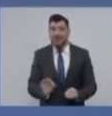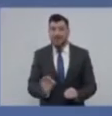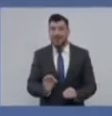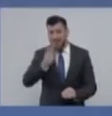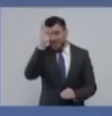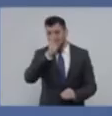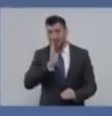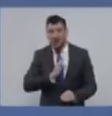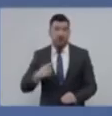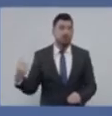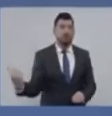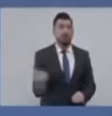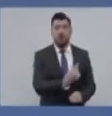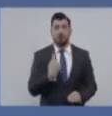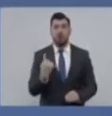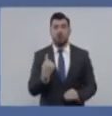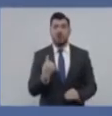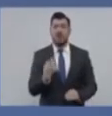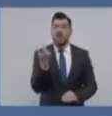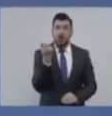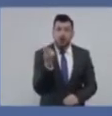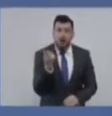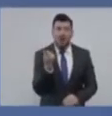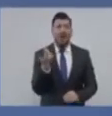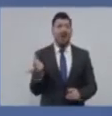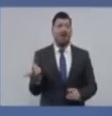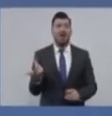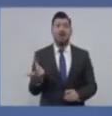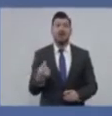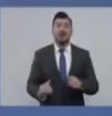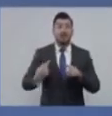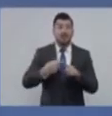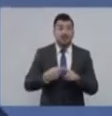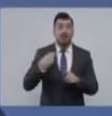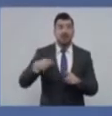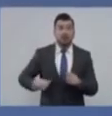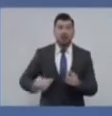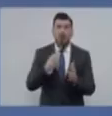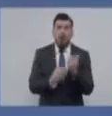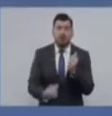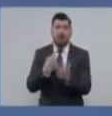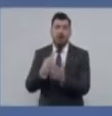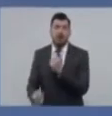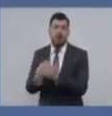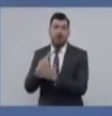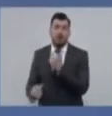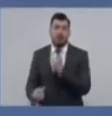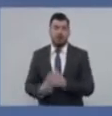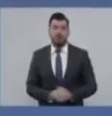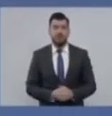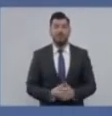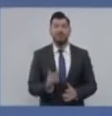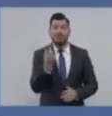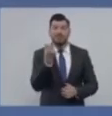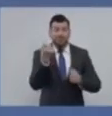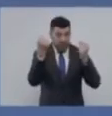οικονομιών και υψηλό δημόσιο και ιδιωτικό κόστος οικονομικό κόστος που έχει αρχίσει ήδη να